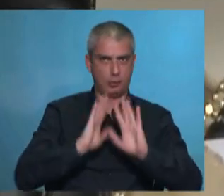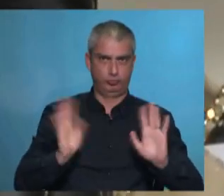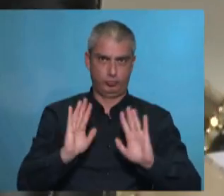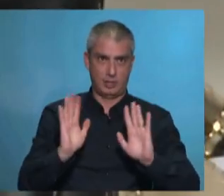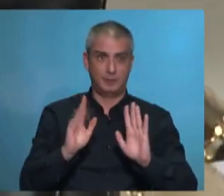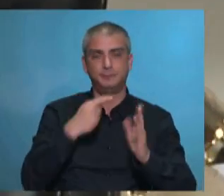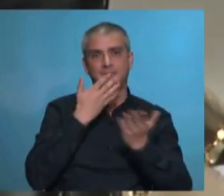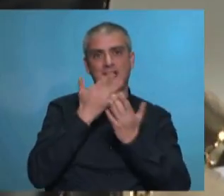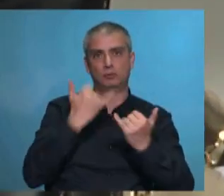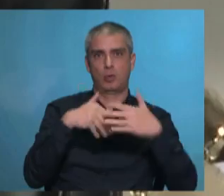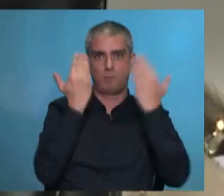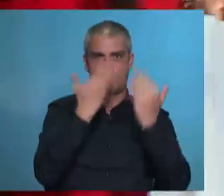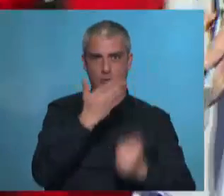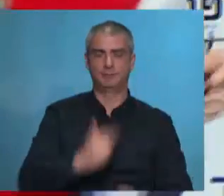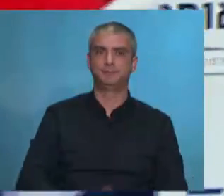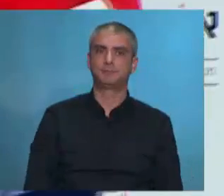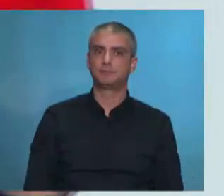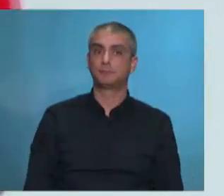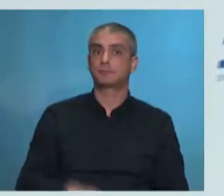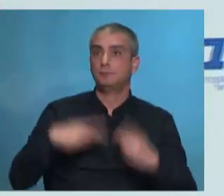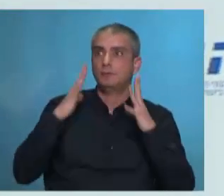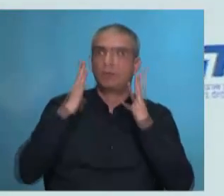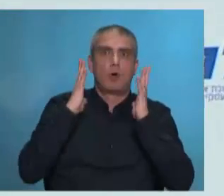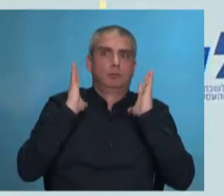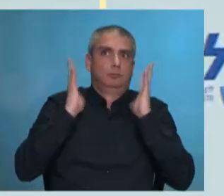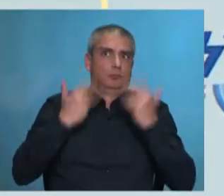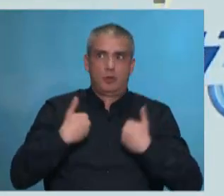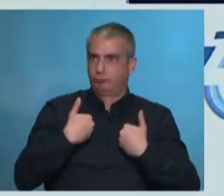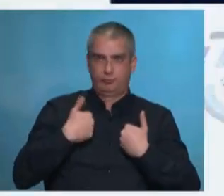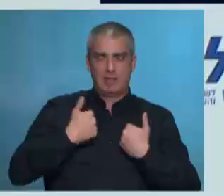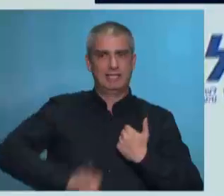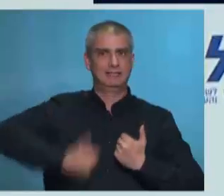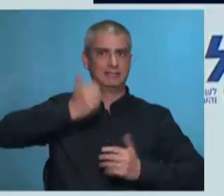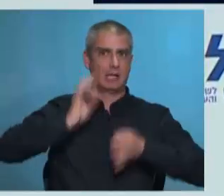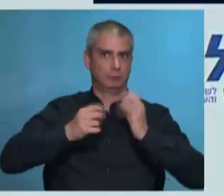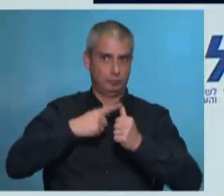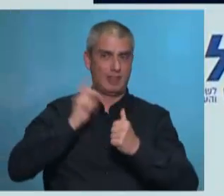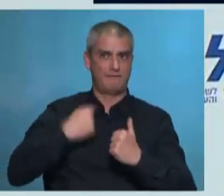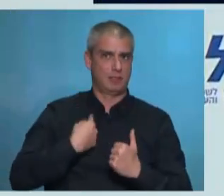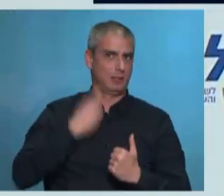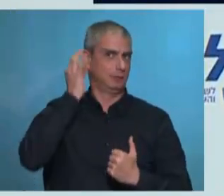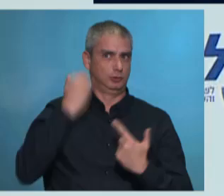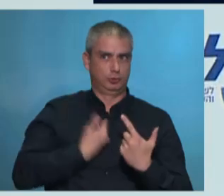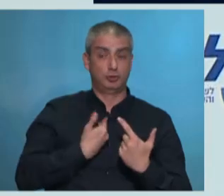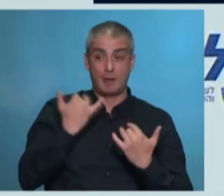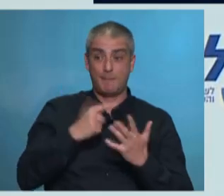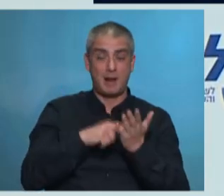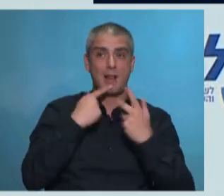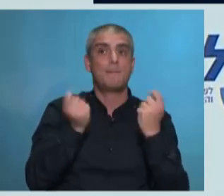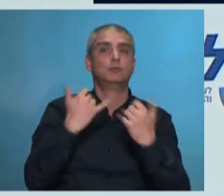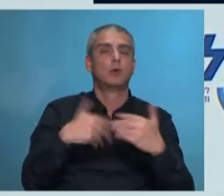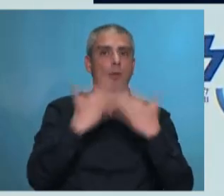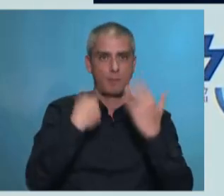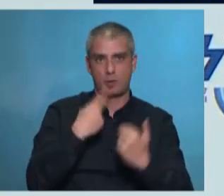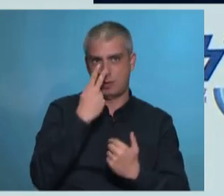התייחסות שלה מהבוקר. יום סוער עבורי כשרת משפטים וכאישה. בעקבות הפרסום היום בבוקר, ראינו